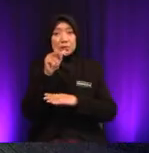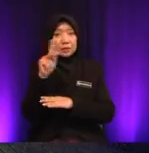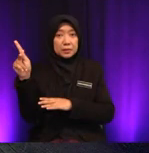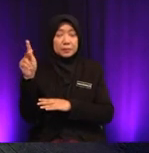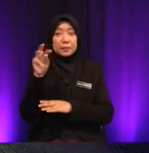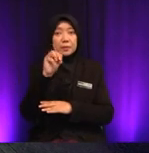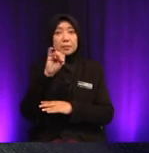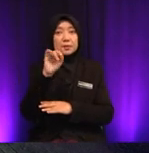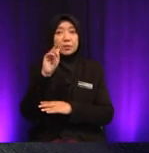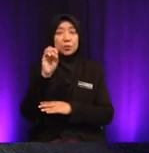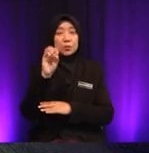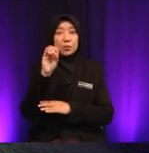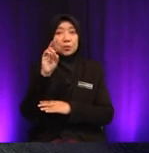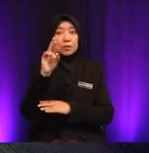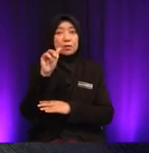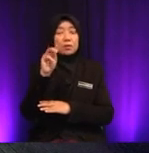proses